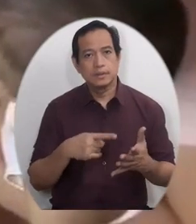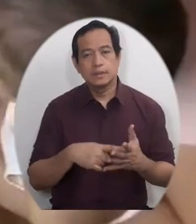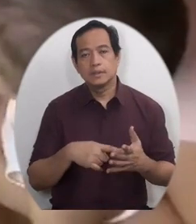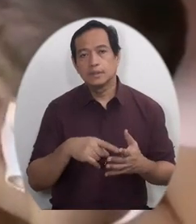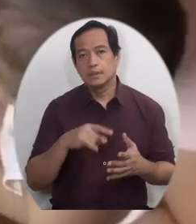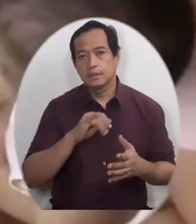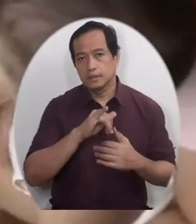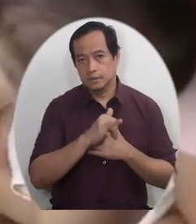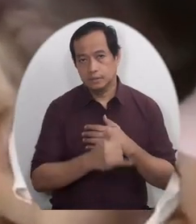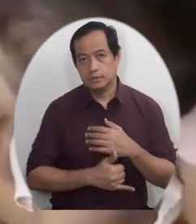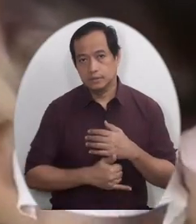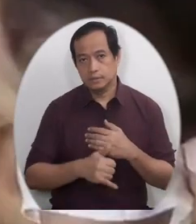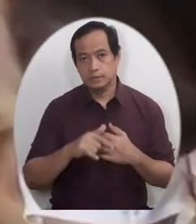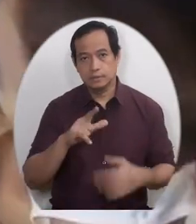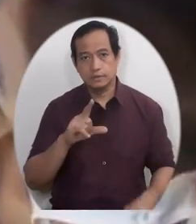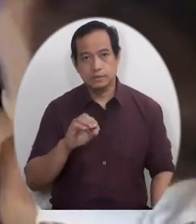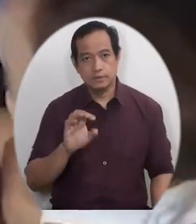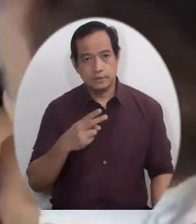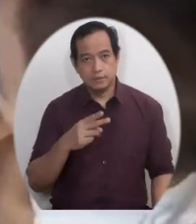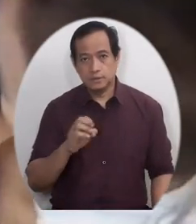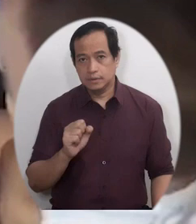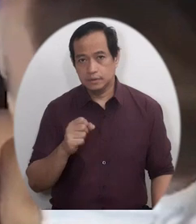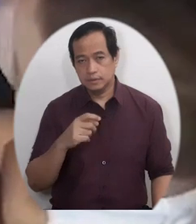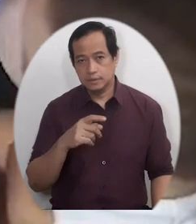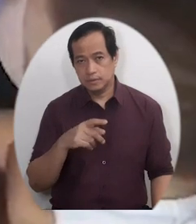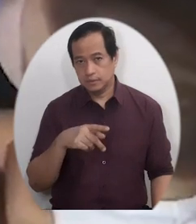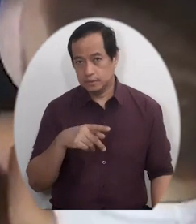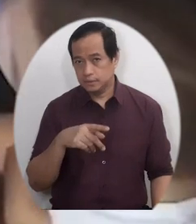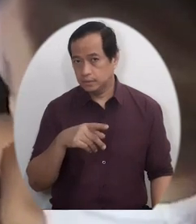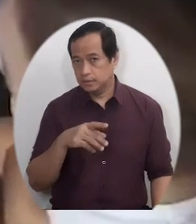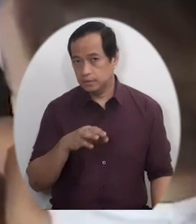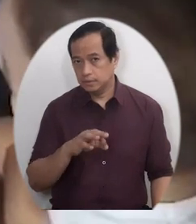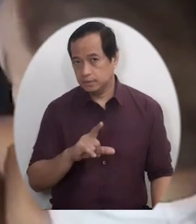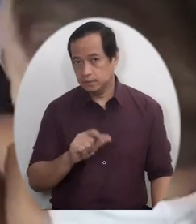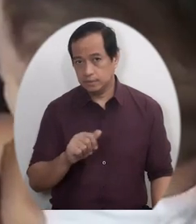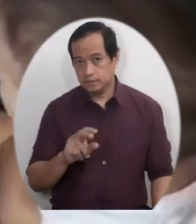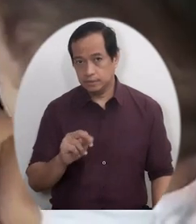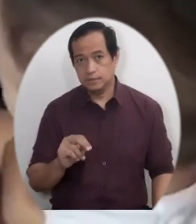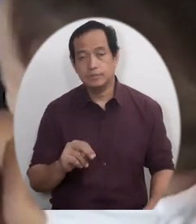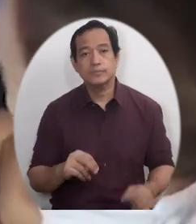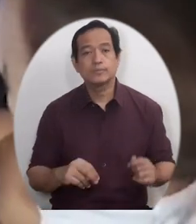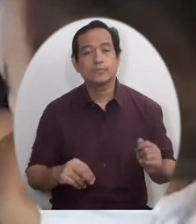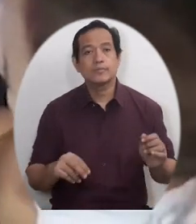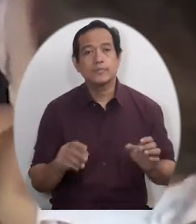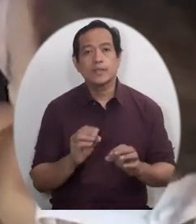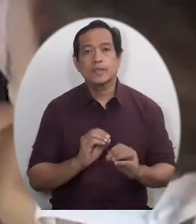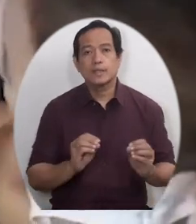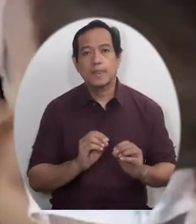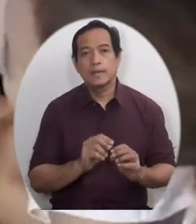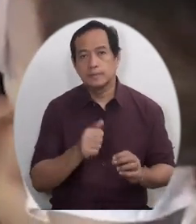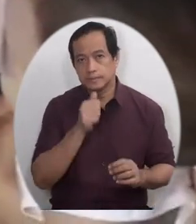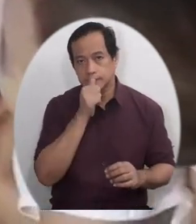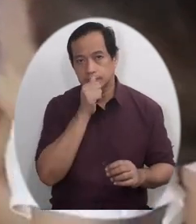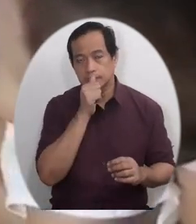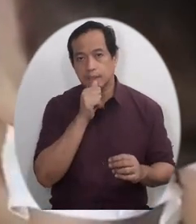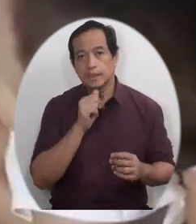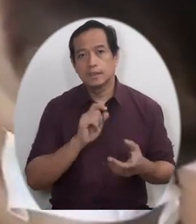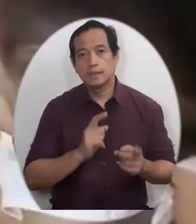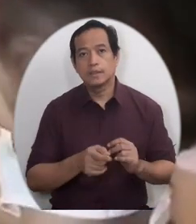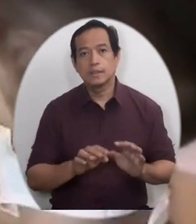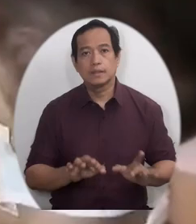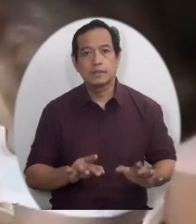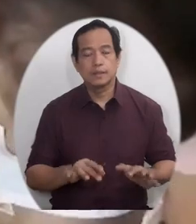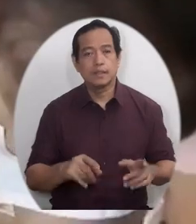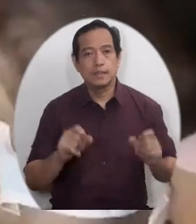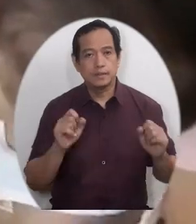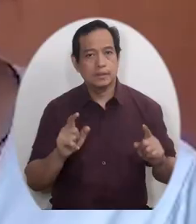At ang kitaan naman po ay okay lang naman po. Wala namang sekreto sa pagiging online